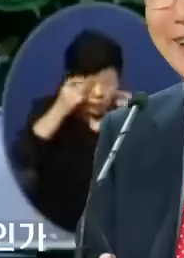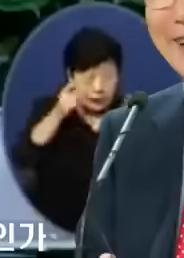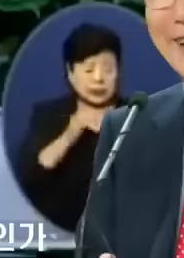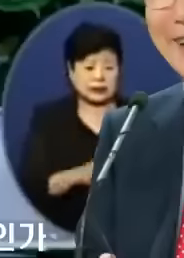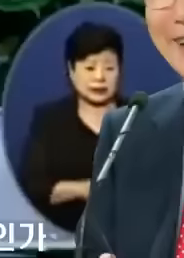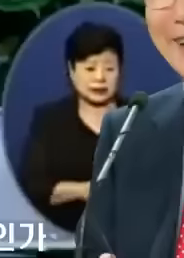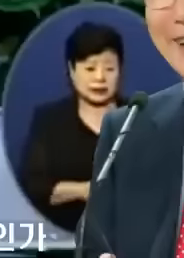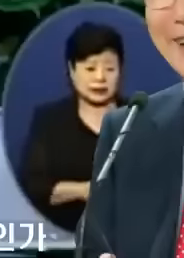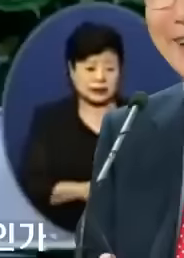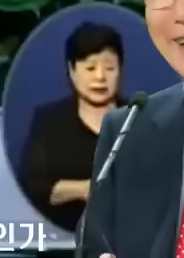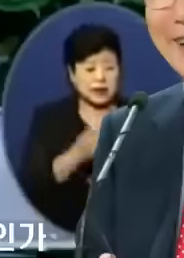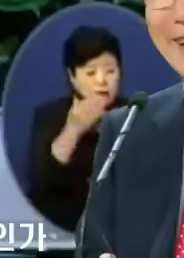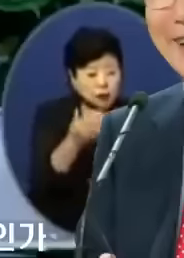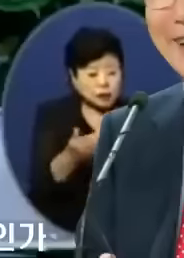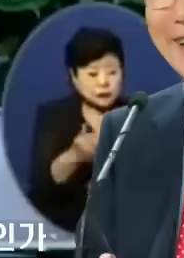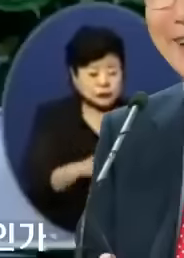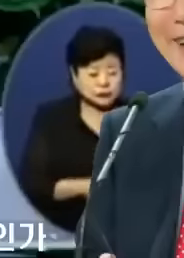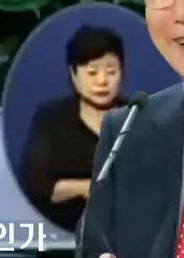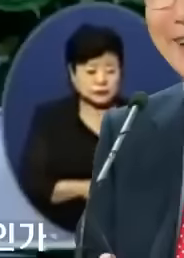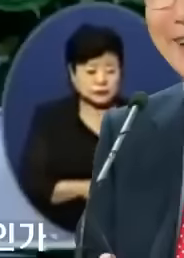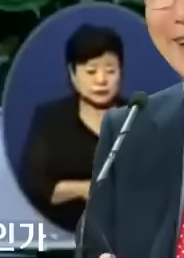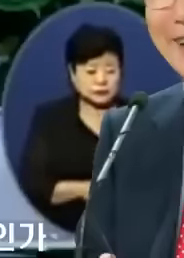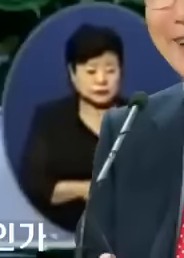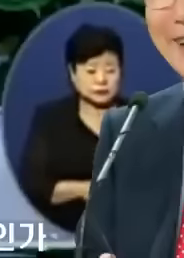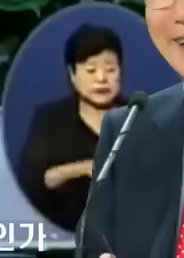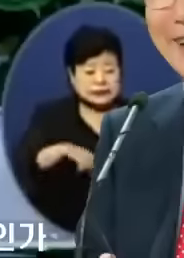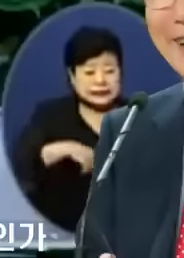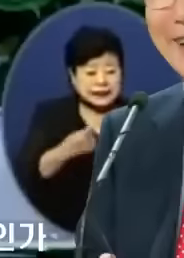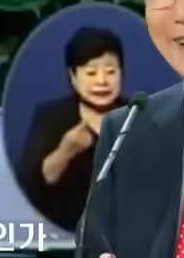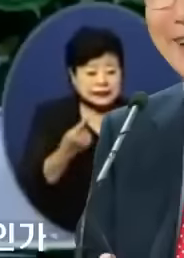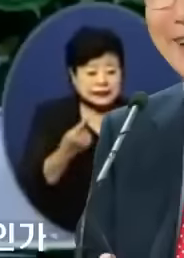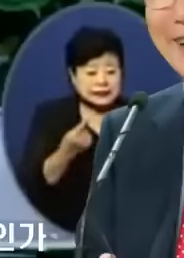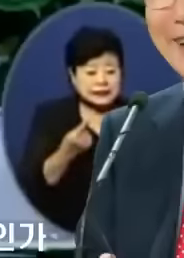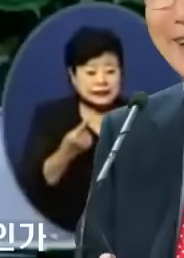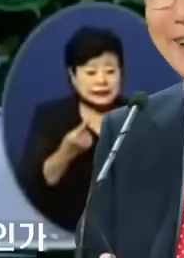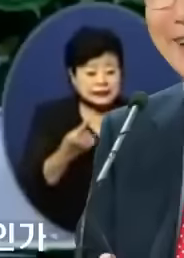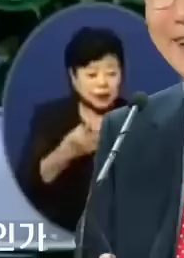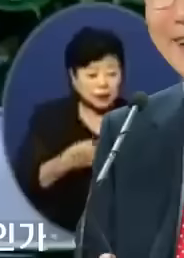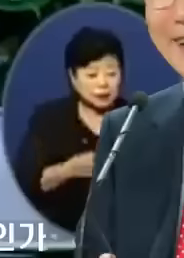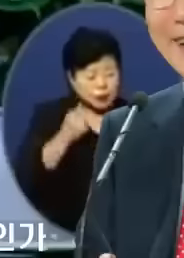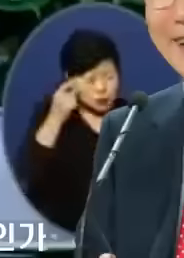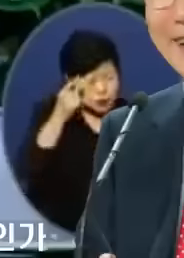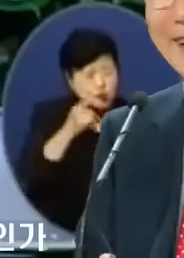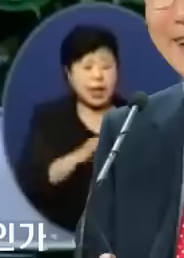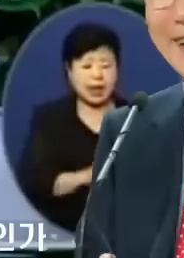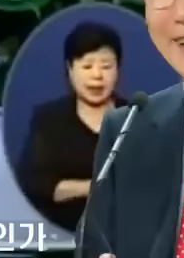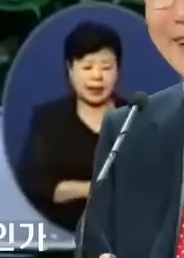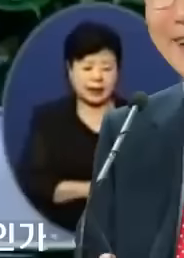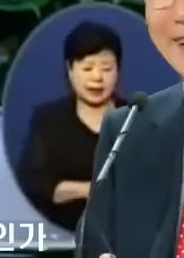것입니다. 여러분은 여러분 자신이 여러분 보는 것보다 훌륭합니다.